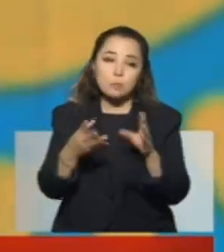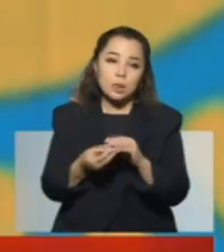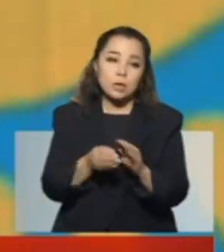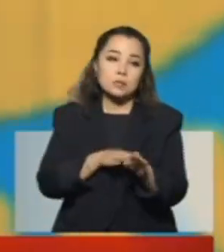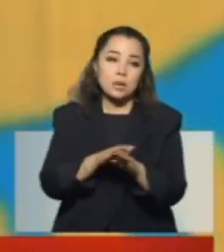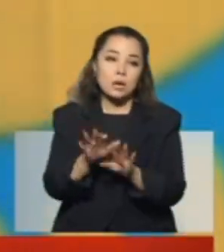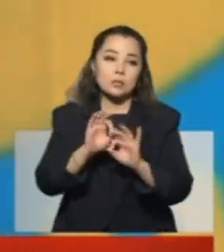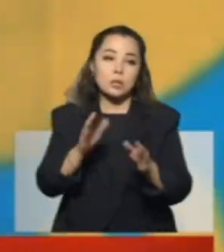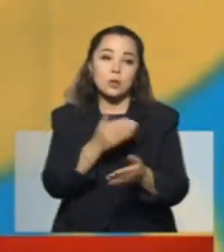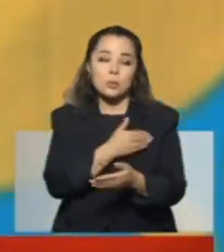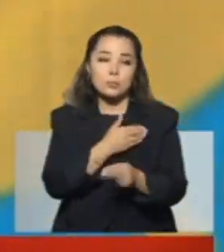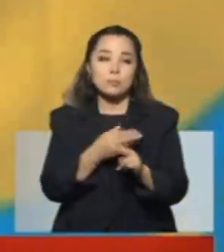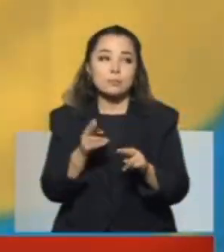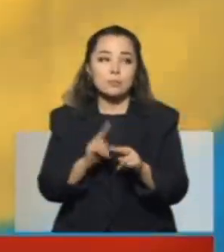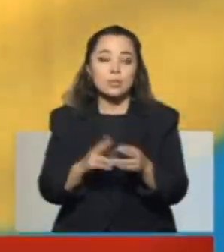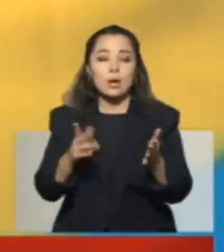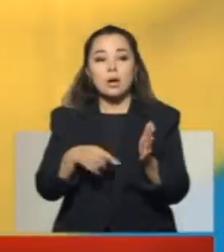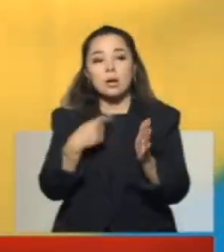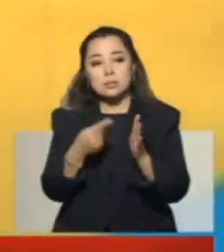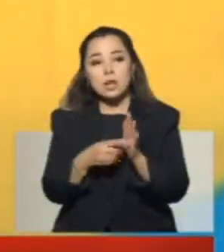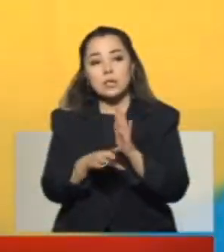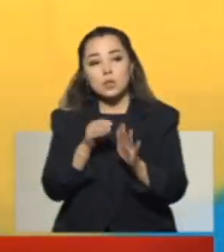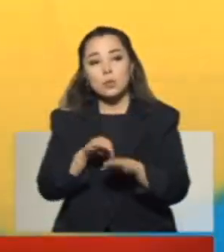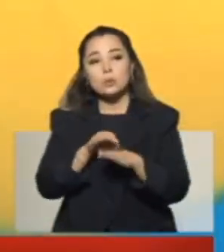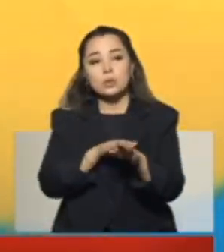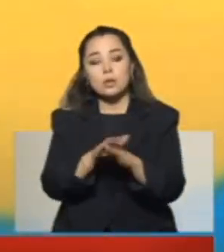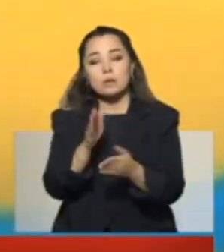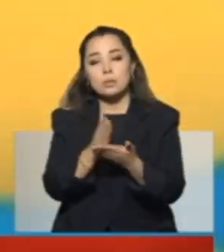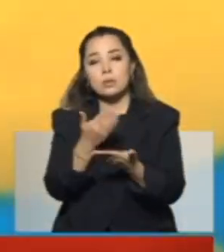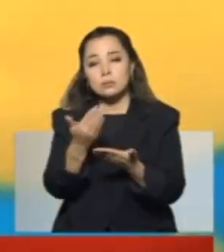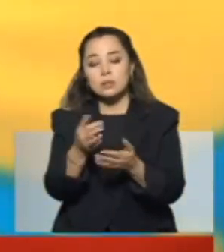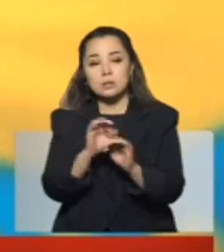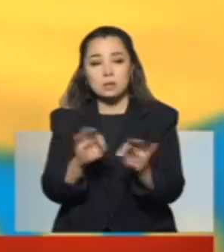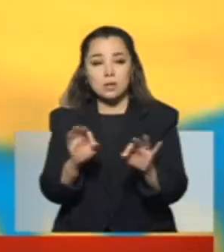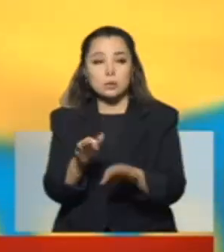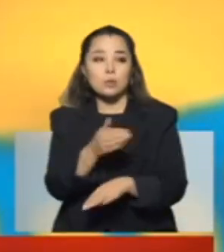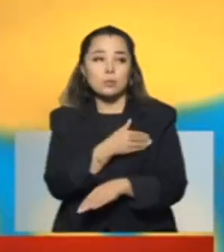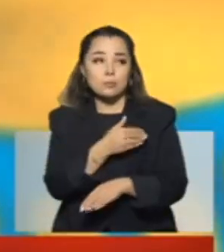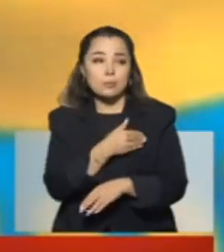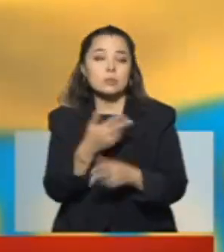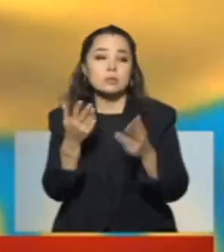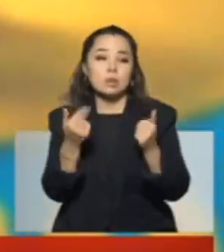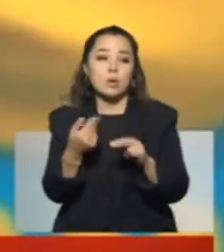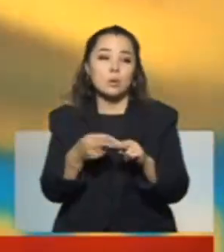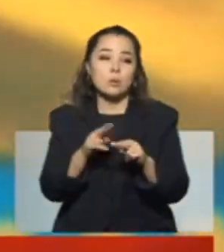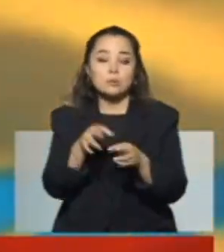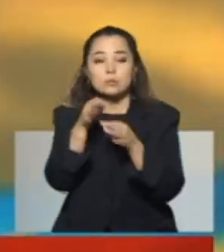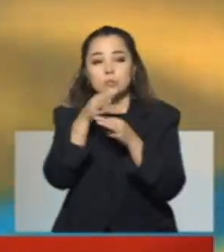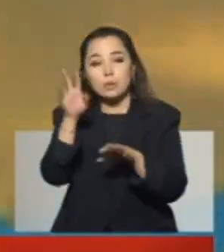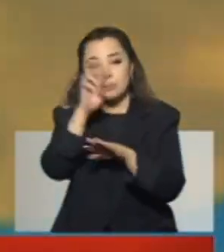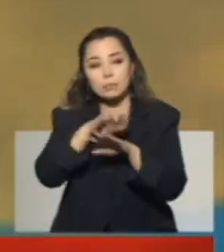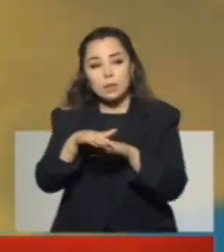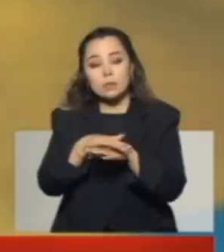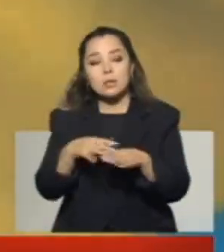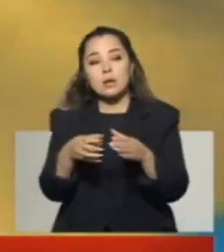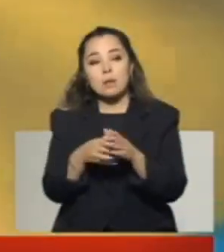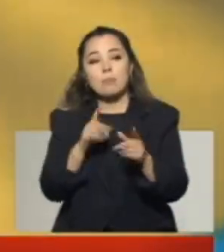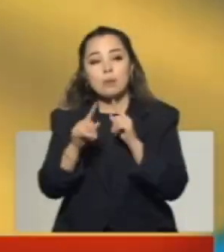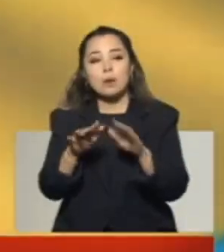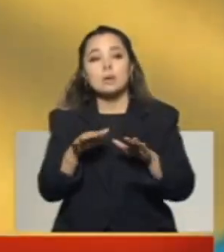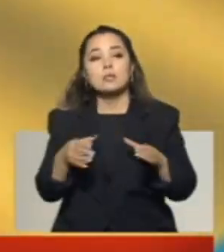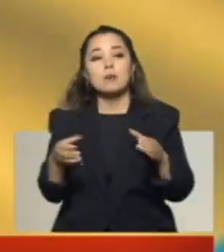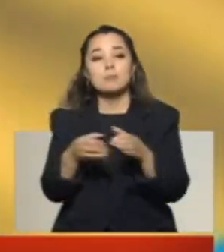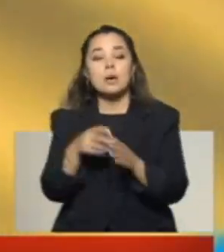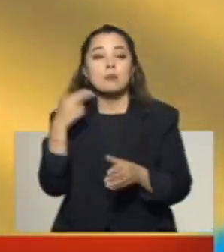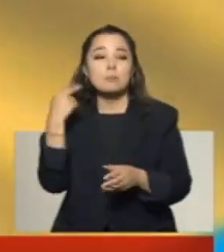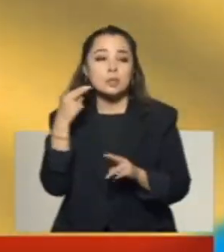қарайтын болсақ, бұл қандай мәселелерді референдумға шығарады дейтінді алып қарайтын болсақ, әлбетте бұл кез келген мемлекет, парламент, президент